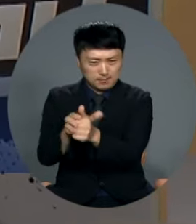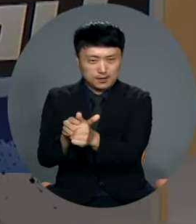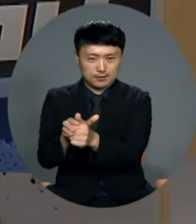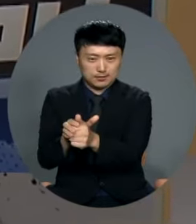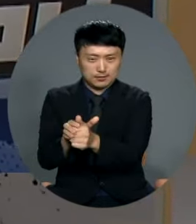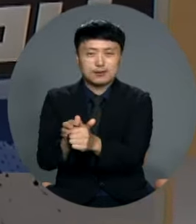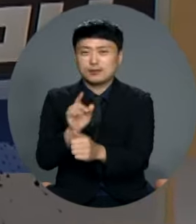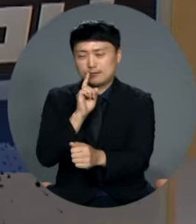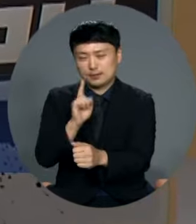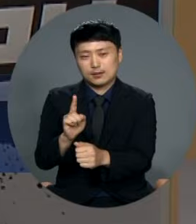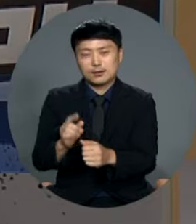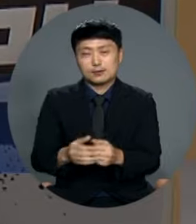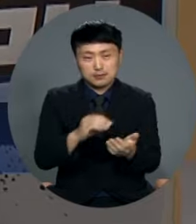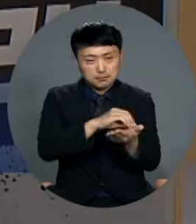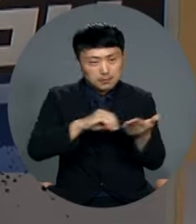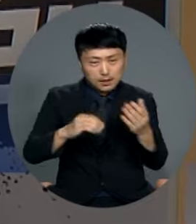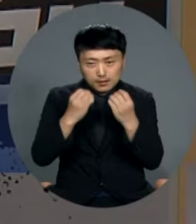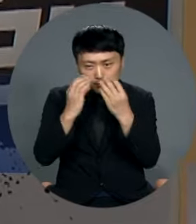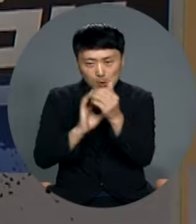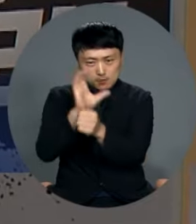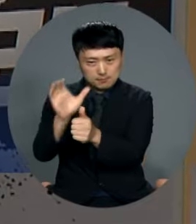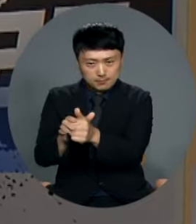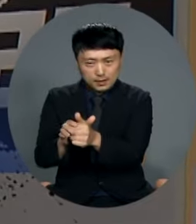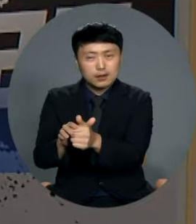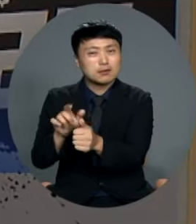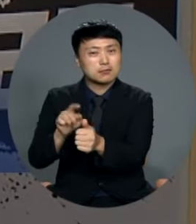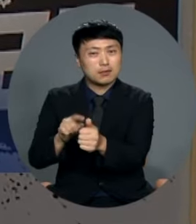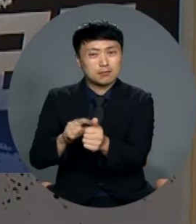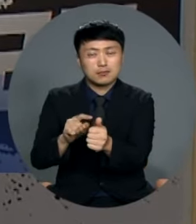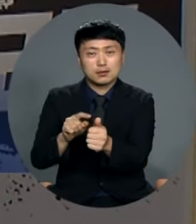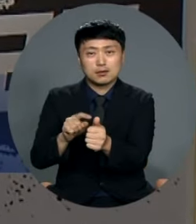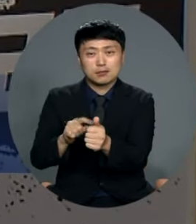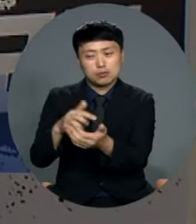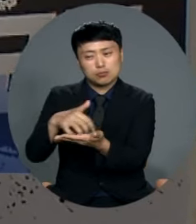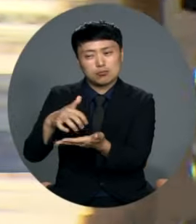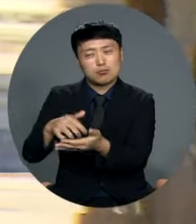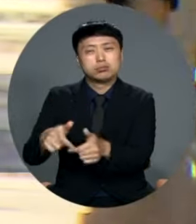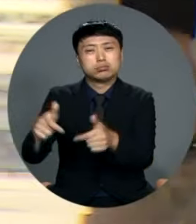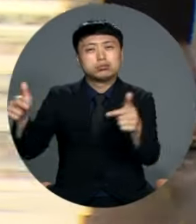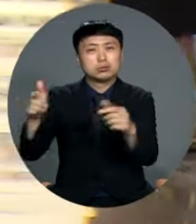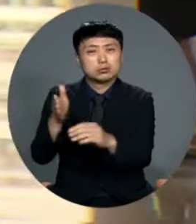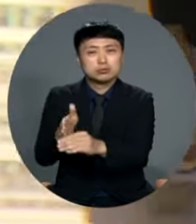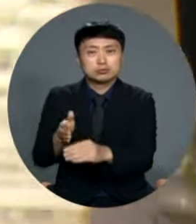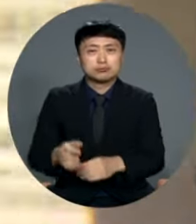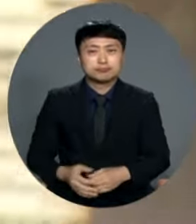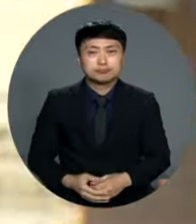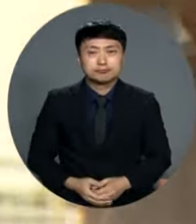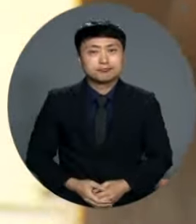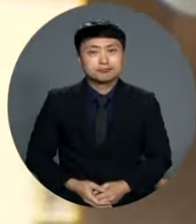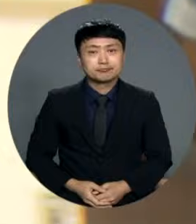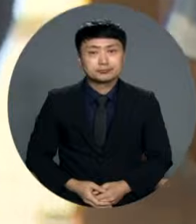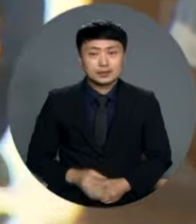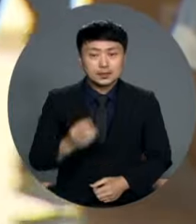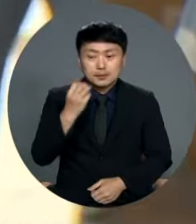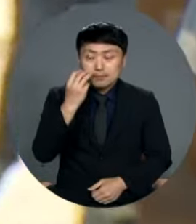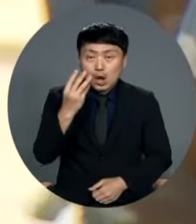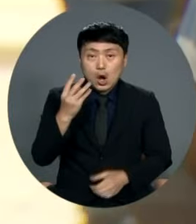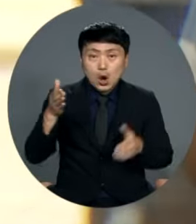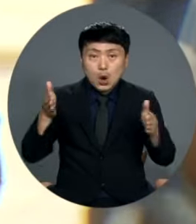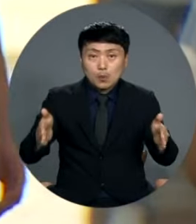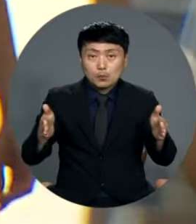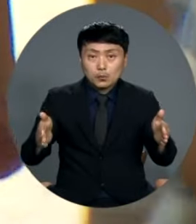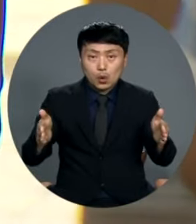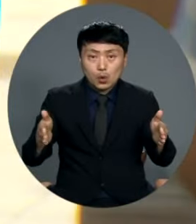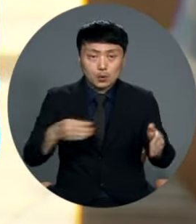말이죠. 탈퇴하고 보직을 달았는 분들이 병동에는 굉장히 많아요. 실제로 최근 3개월 동안